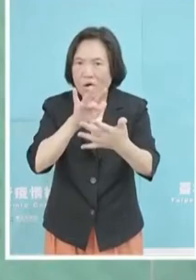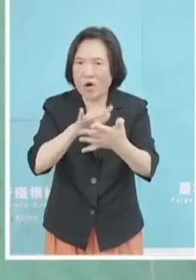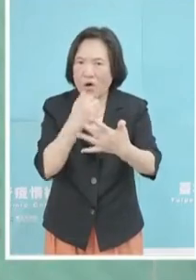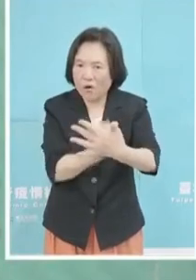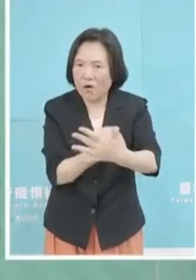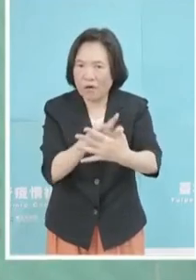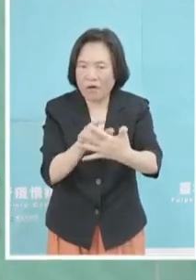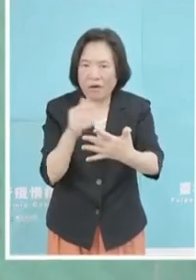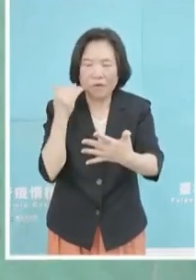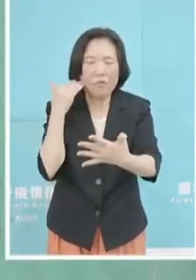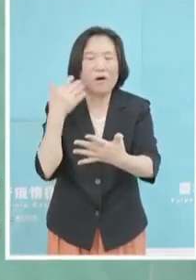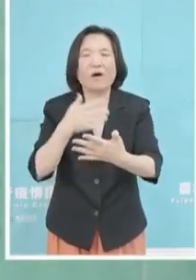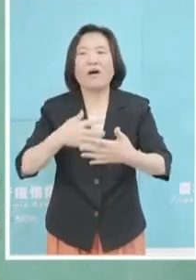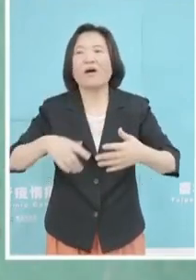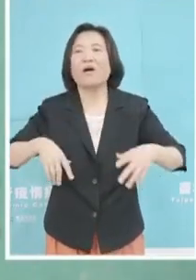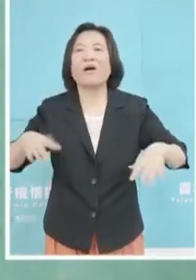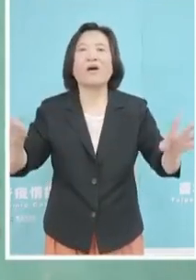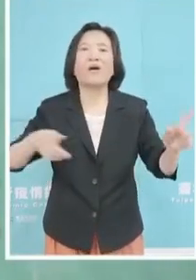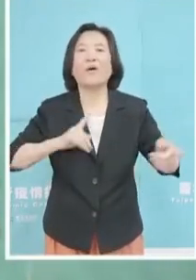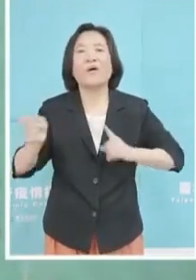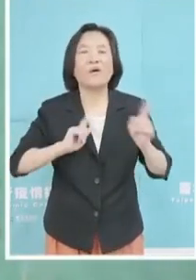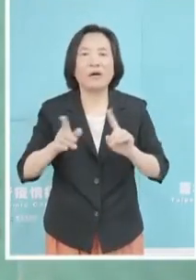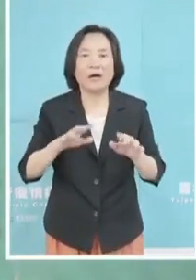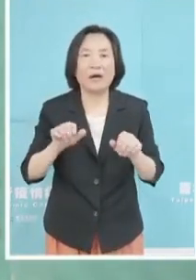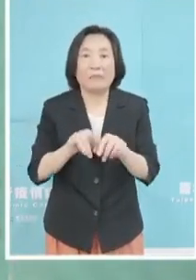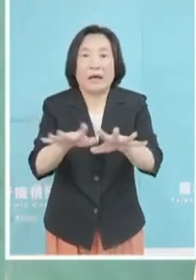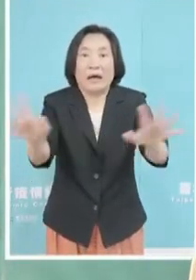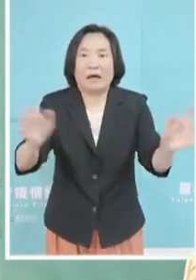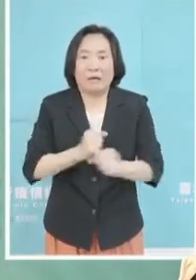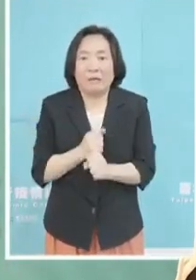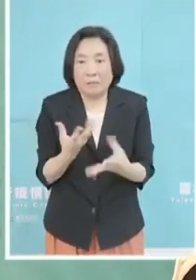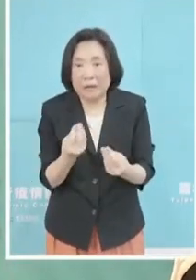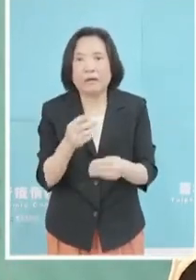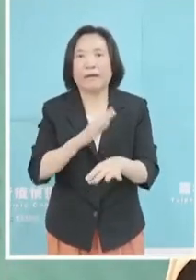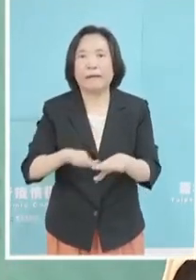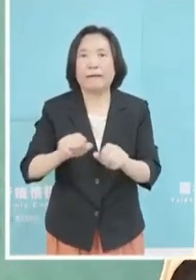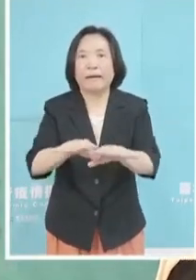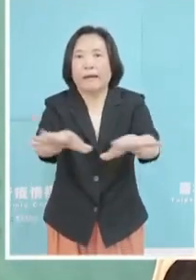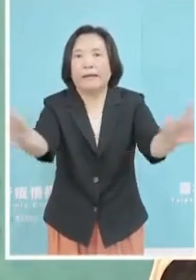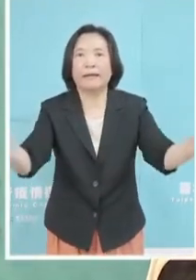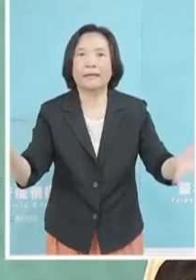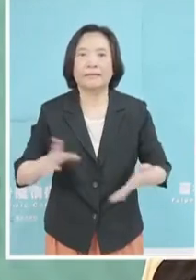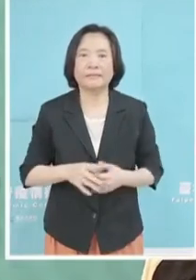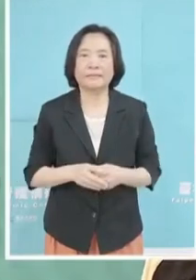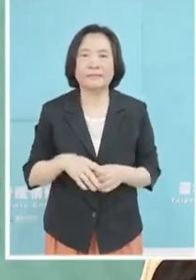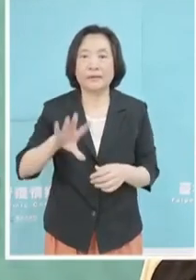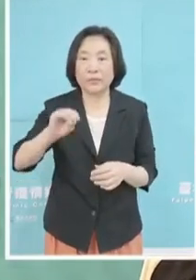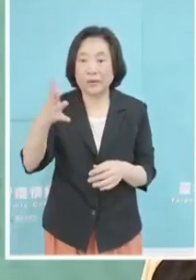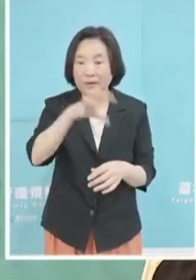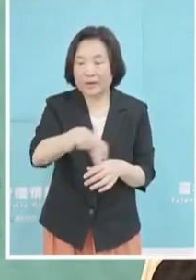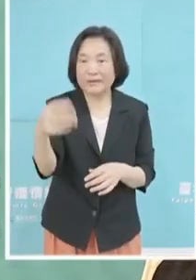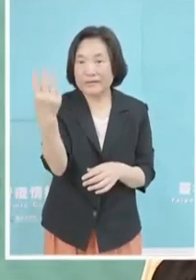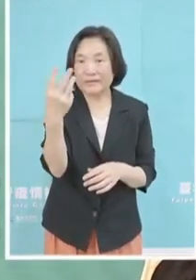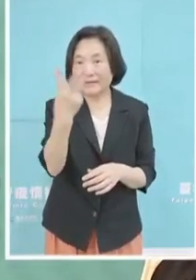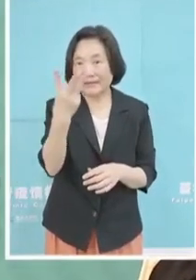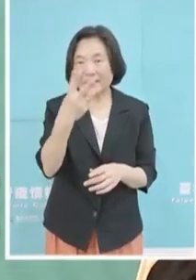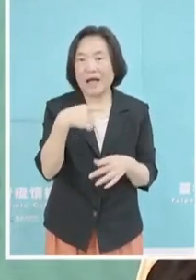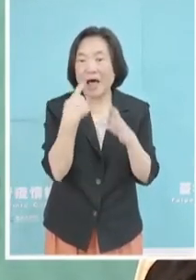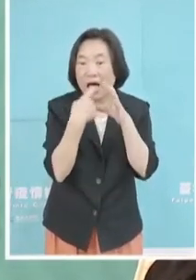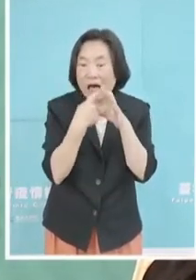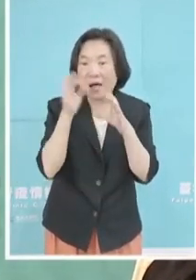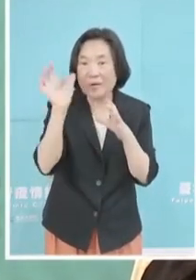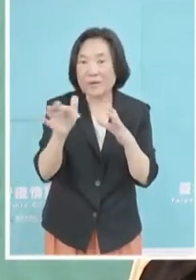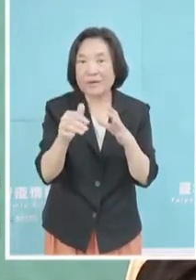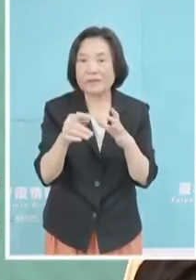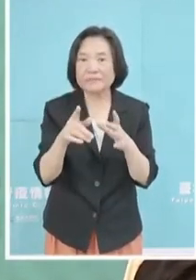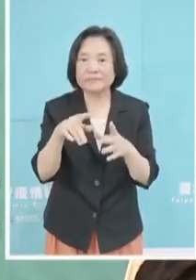就会飙上去了。那不过我们来看看我们整个台北市的数据啊，因为我们在万华这三个筛检站快筛站，它